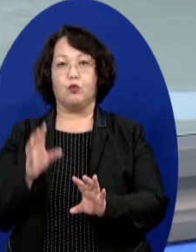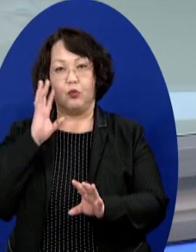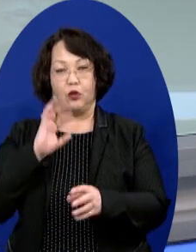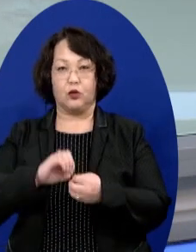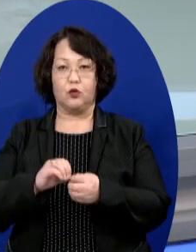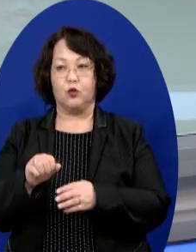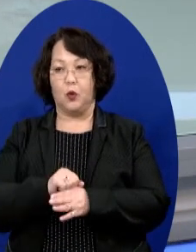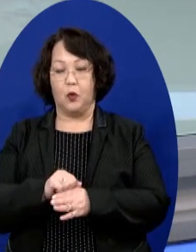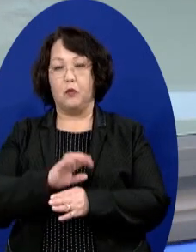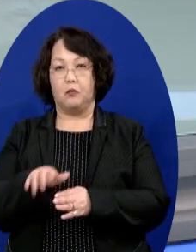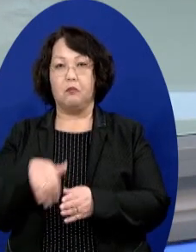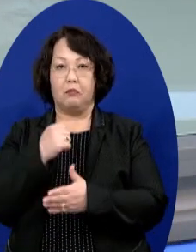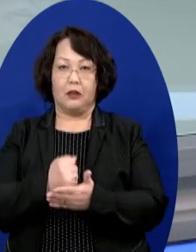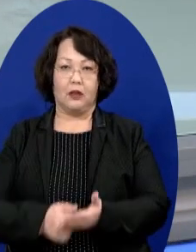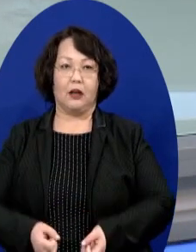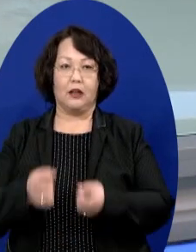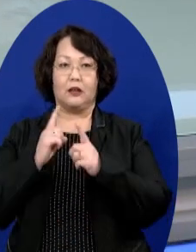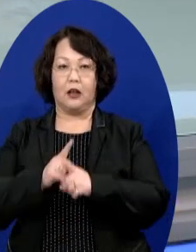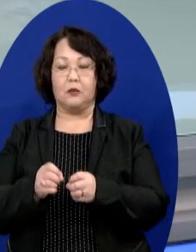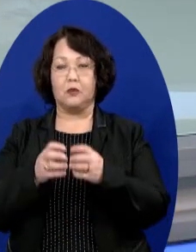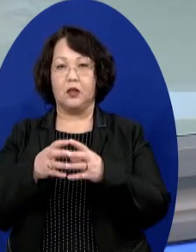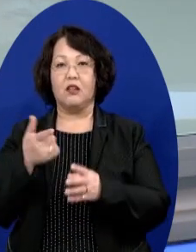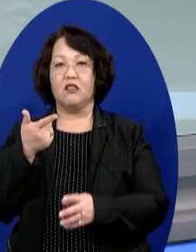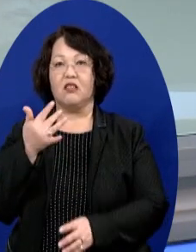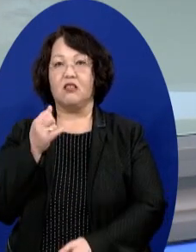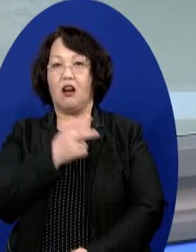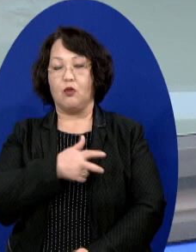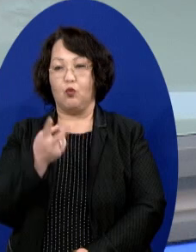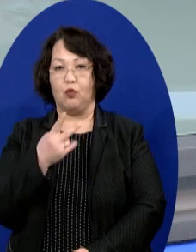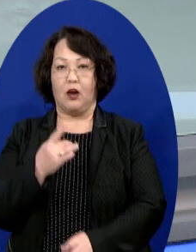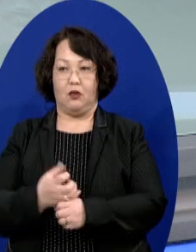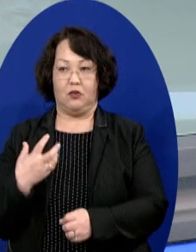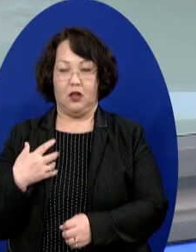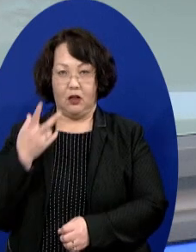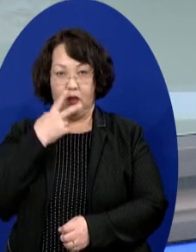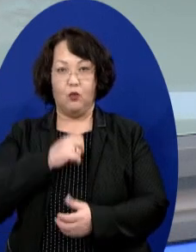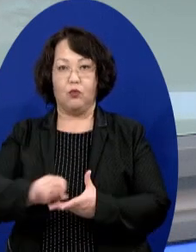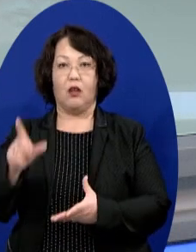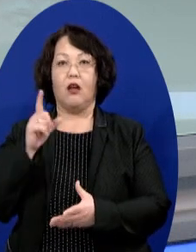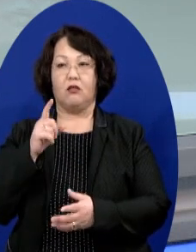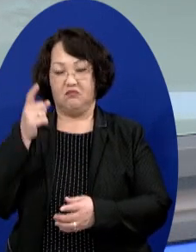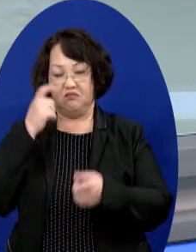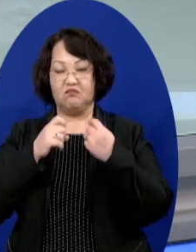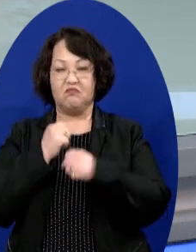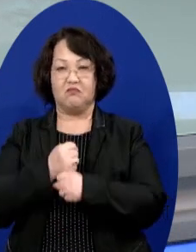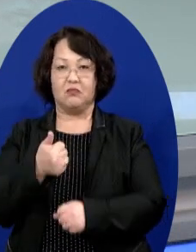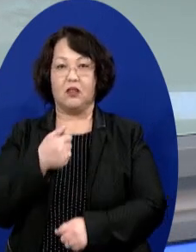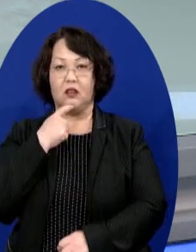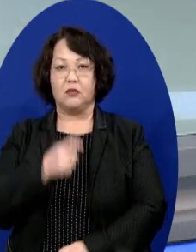боловсруулан батлуулах хэрэгжилтийг хангахад эрхэм генералуудын үүрэг оролцоог үнэлж барашгүй юма гэдгийг ерөнхийлөгч онцолсон